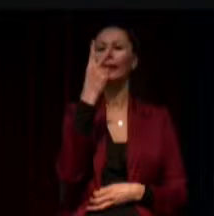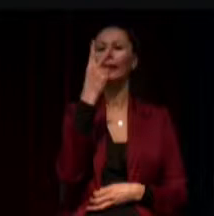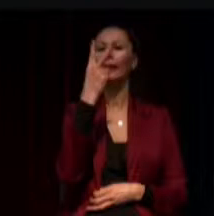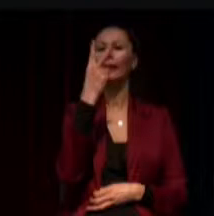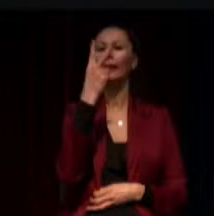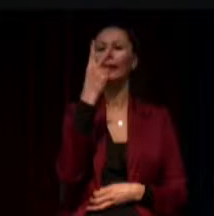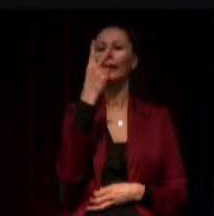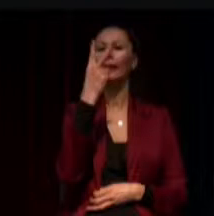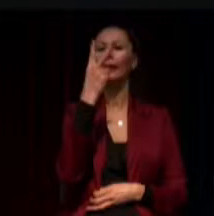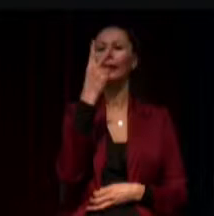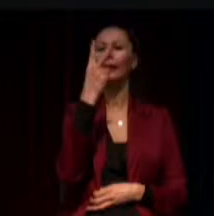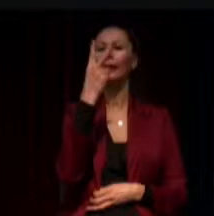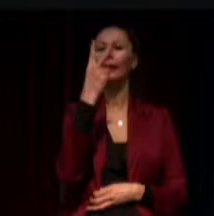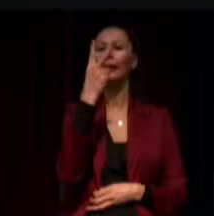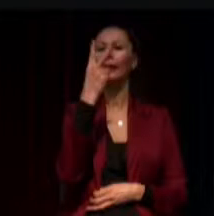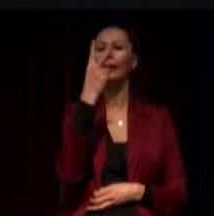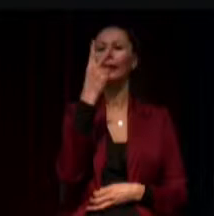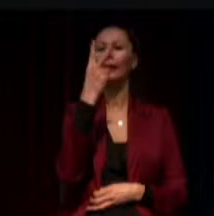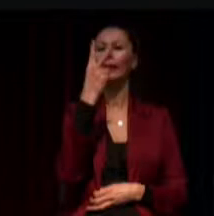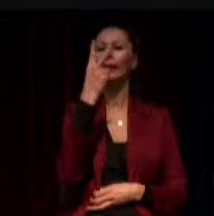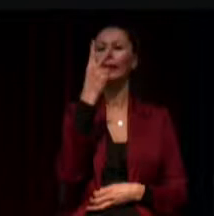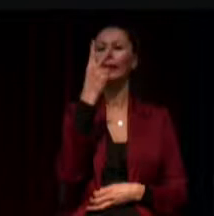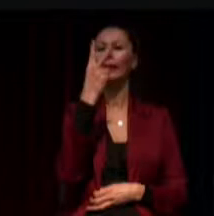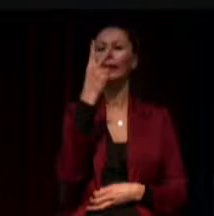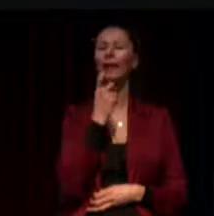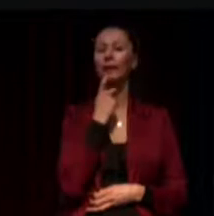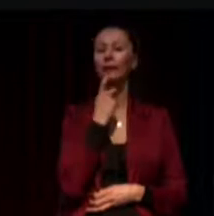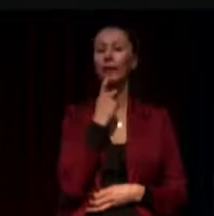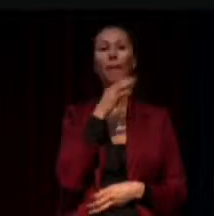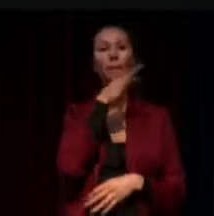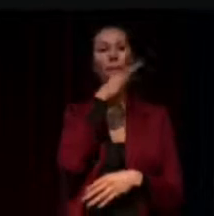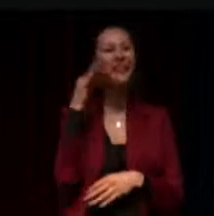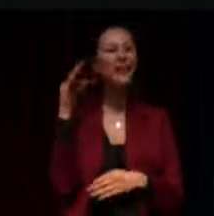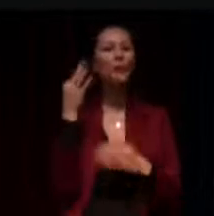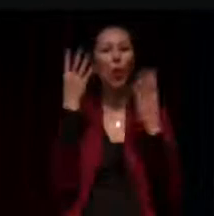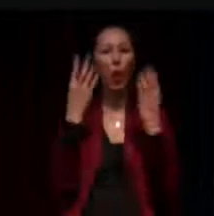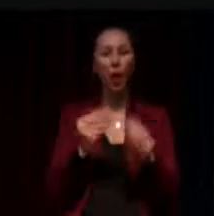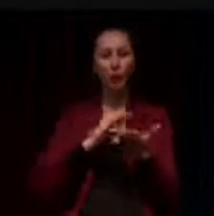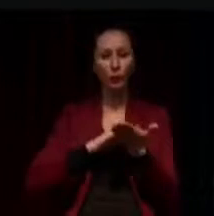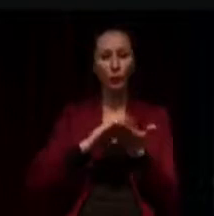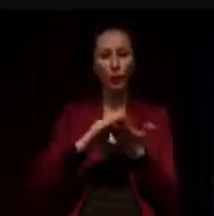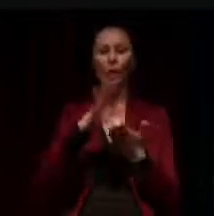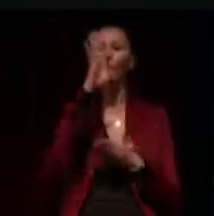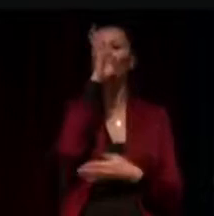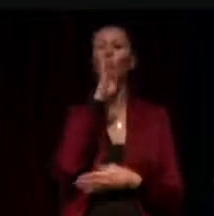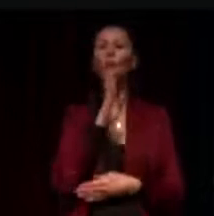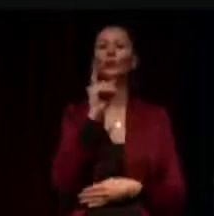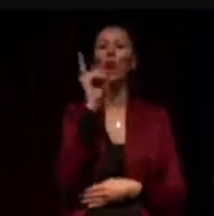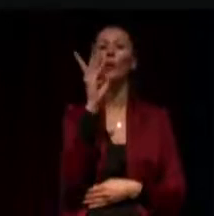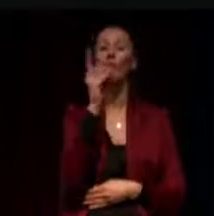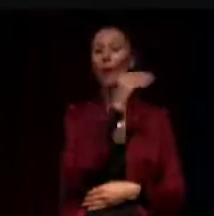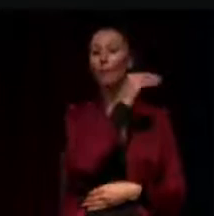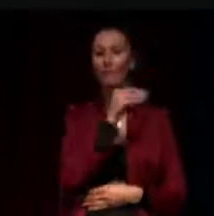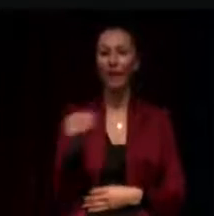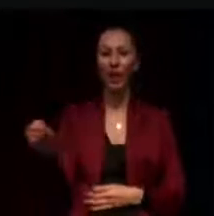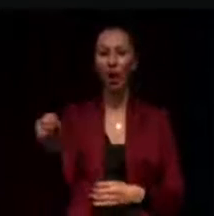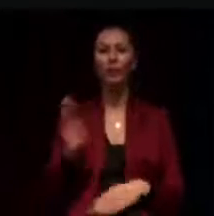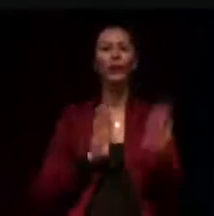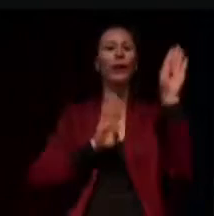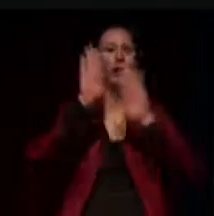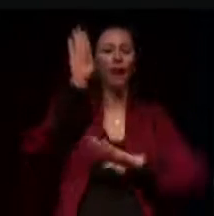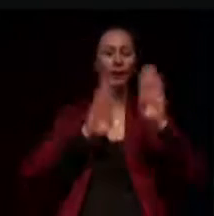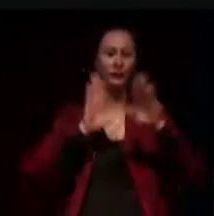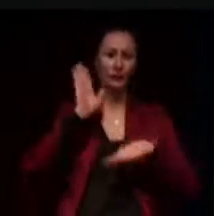bitirilmek üzere 414 milyon